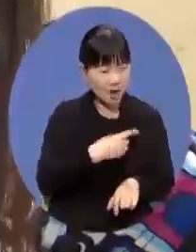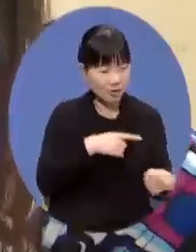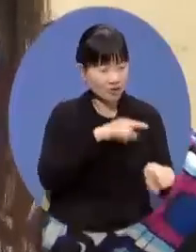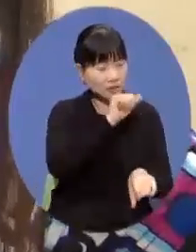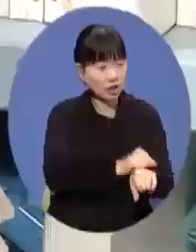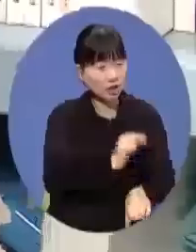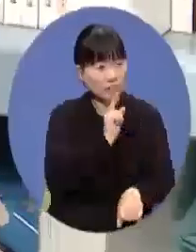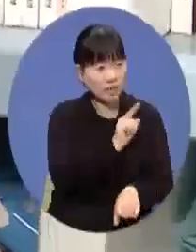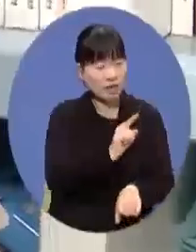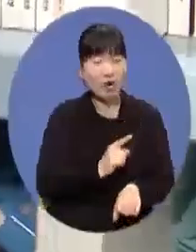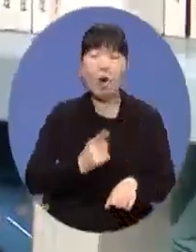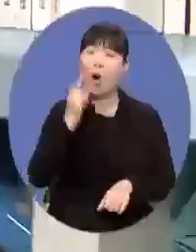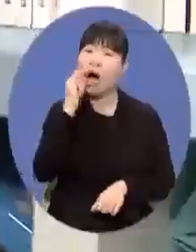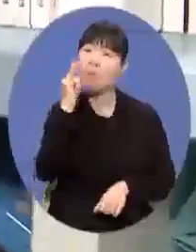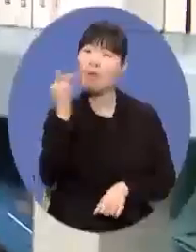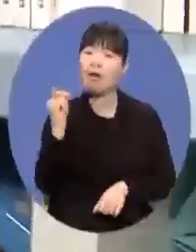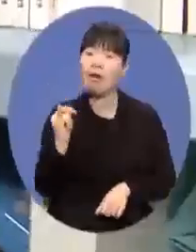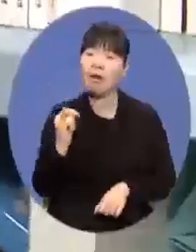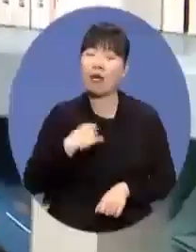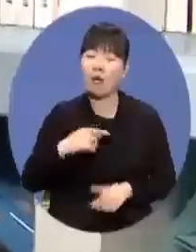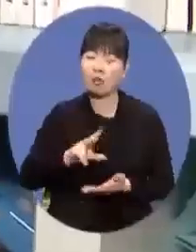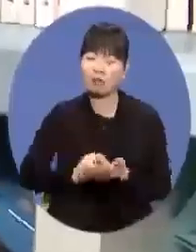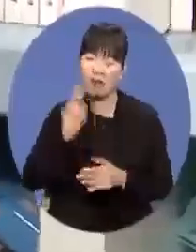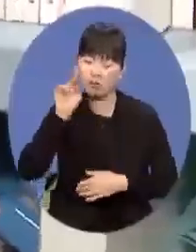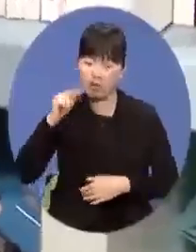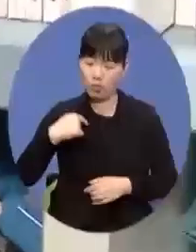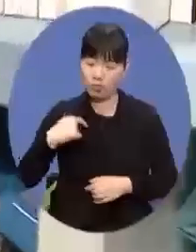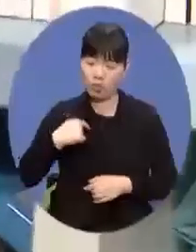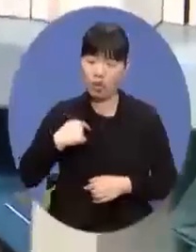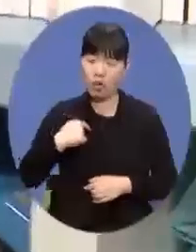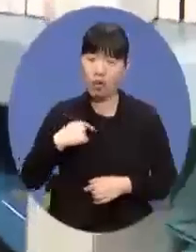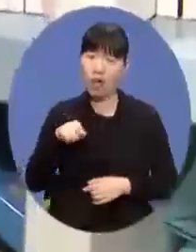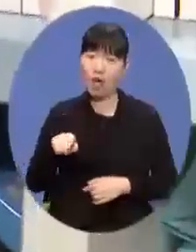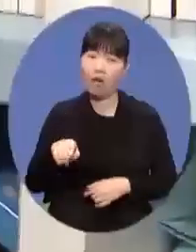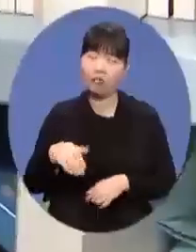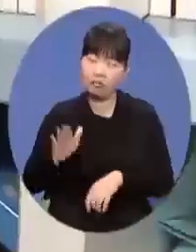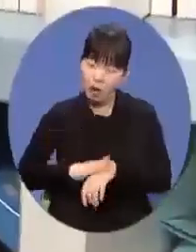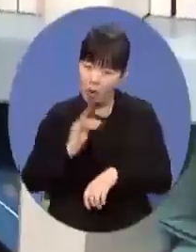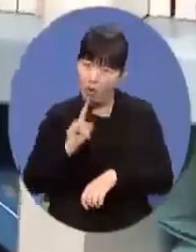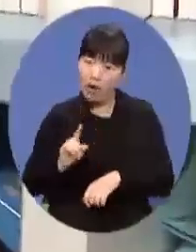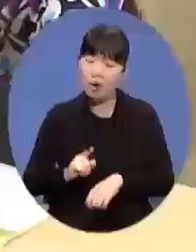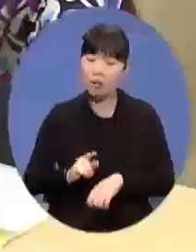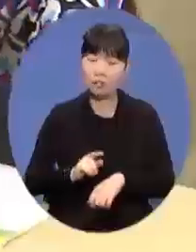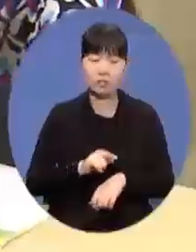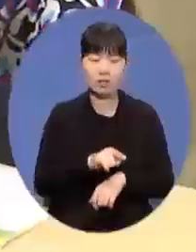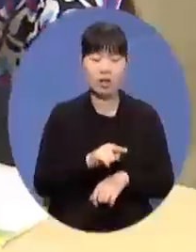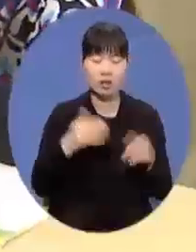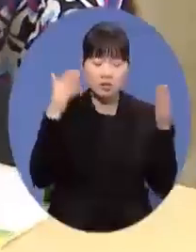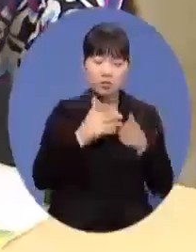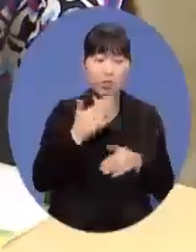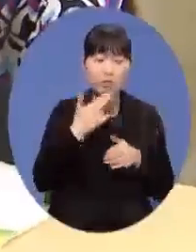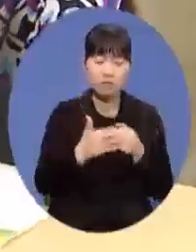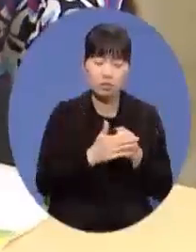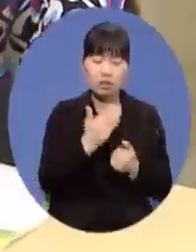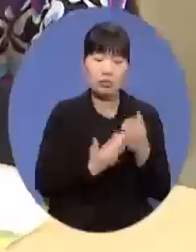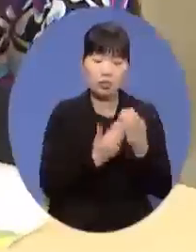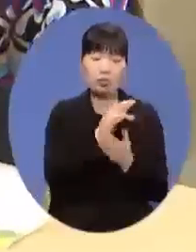잘했다는 거니? 엄마는 문제 틀린 게 그렇게 잘못했다고. 네가 집중을 안 해서 그런